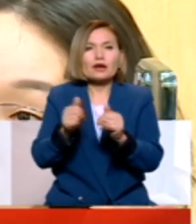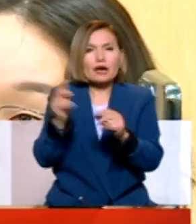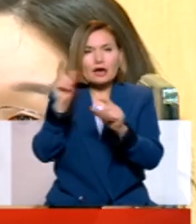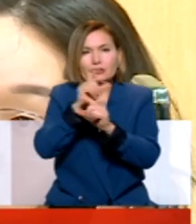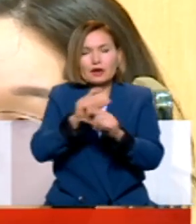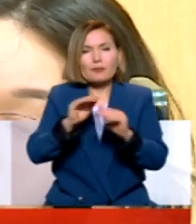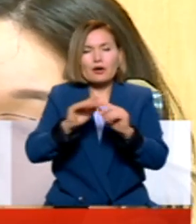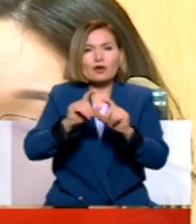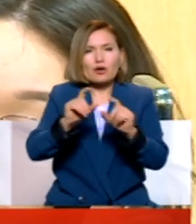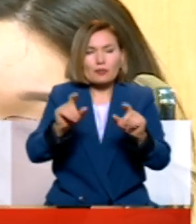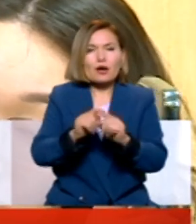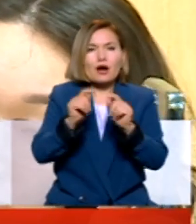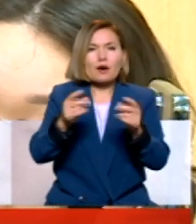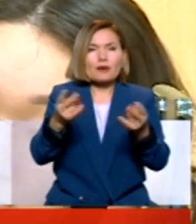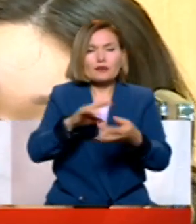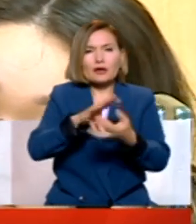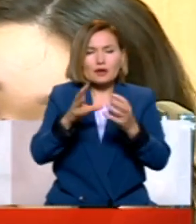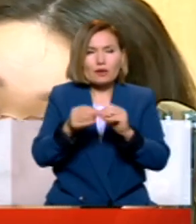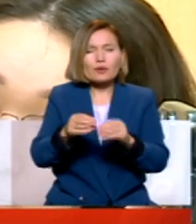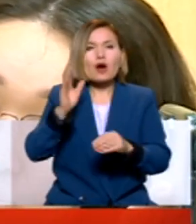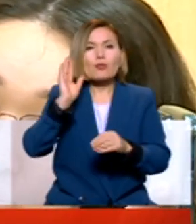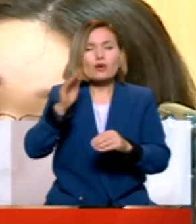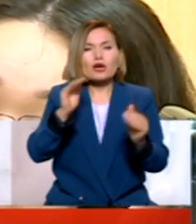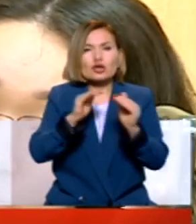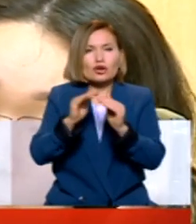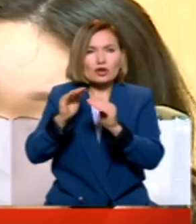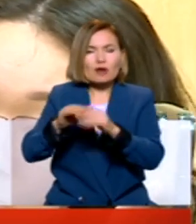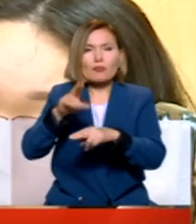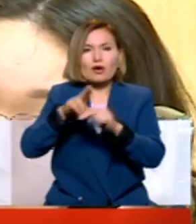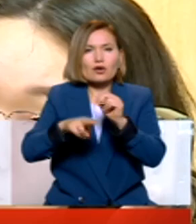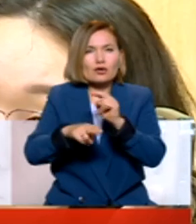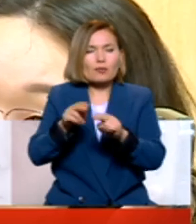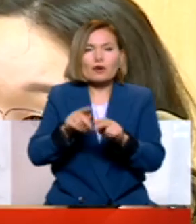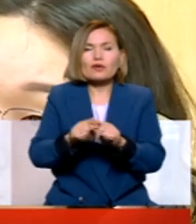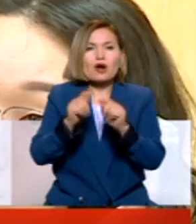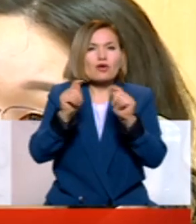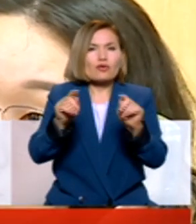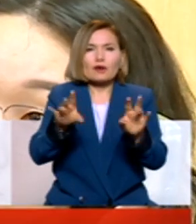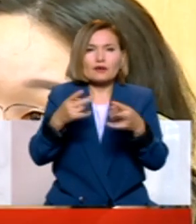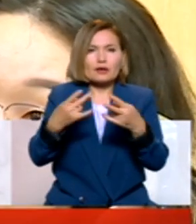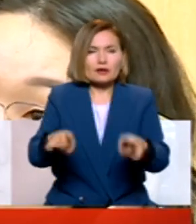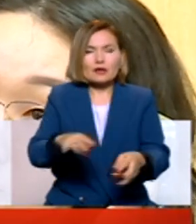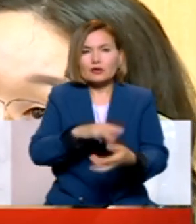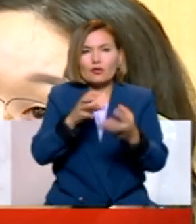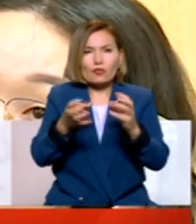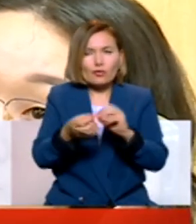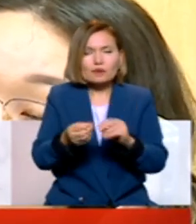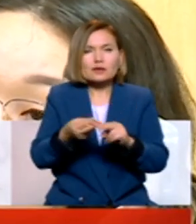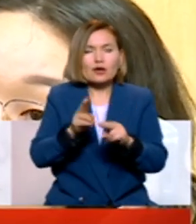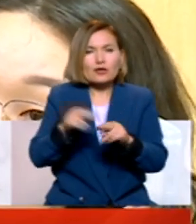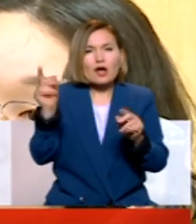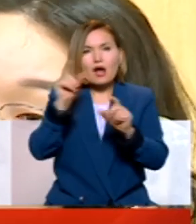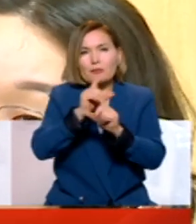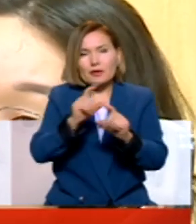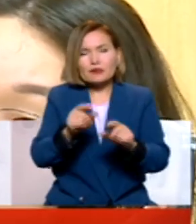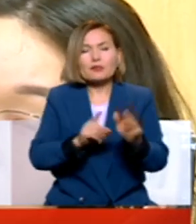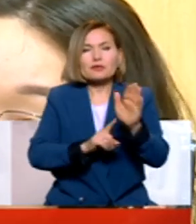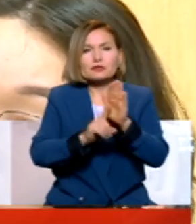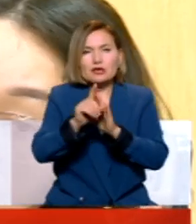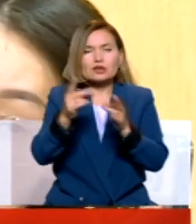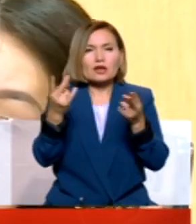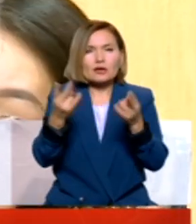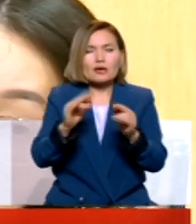құрылысы қарқынды жүріп жатыр. Мұндай баспаналарды салуға рұқсат бергенде әкімдіктің мұндай нақты мәселелерді ескермегені